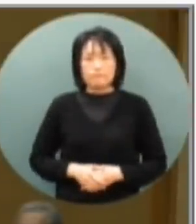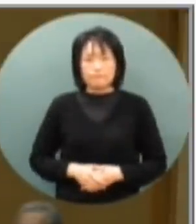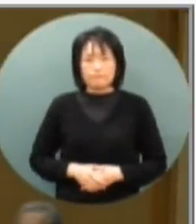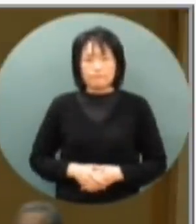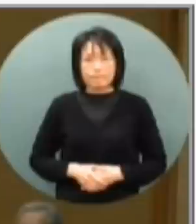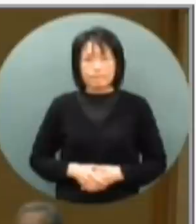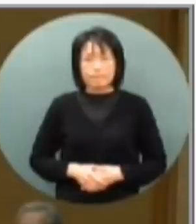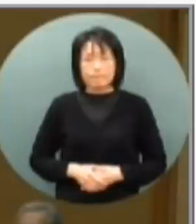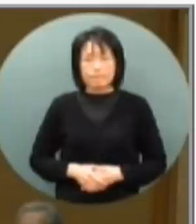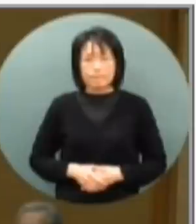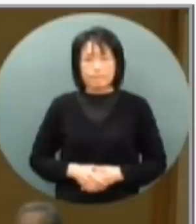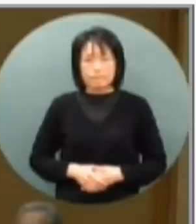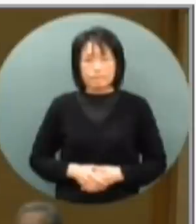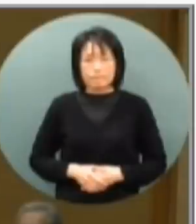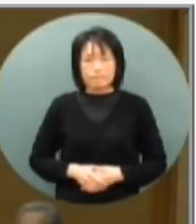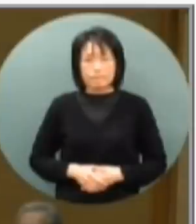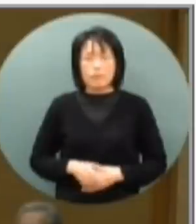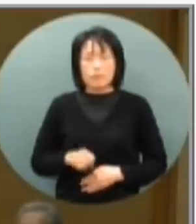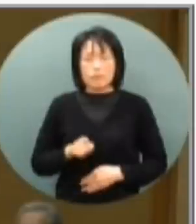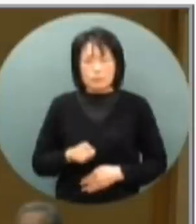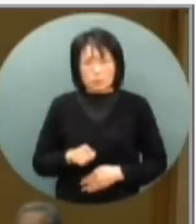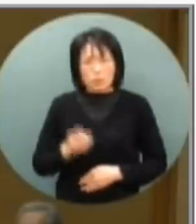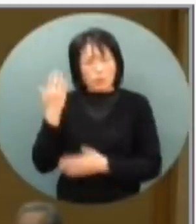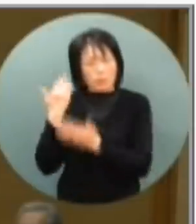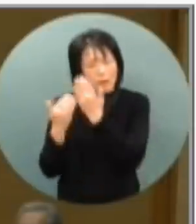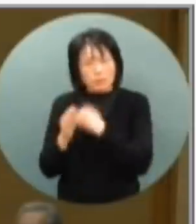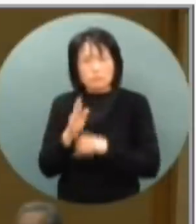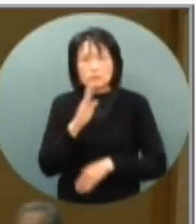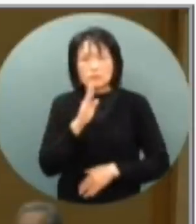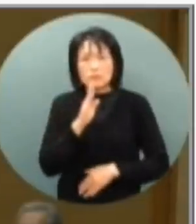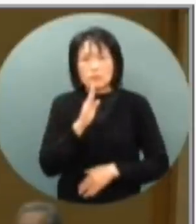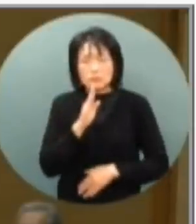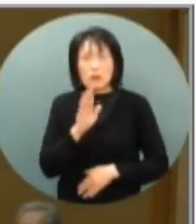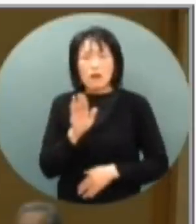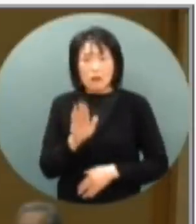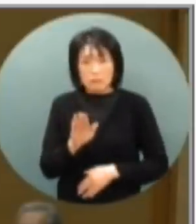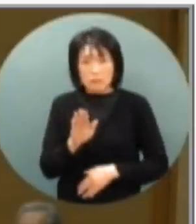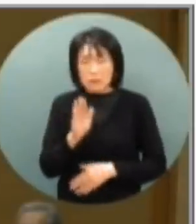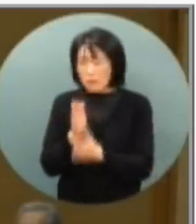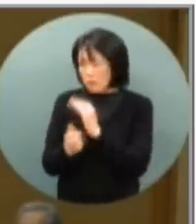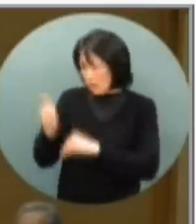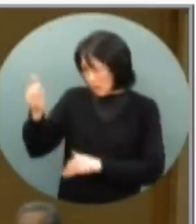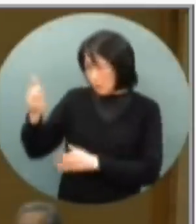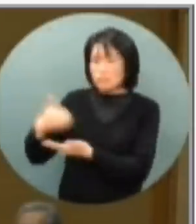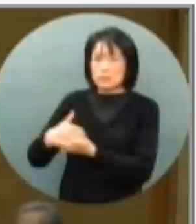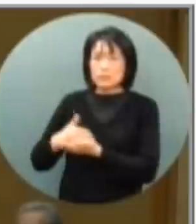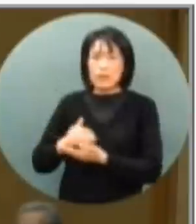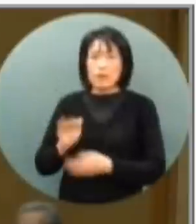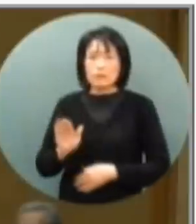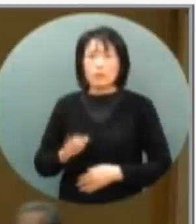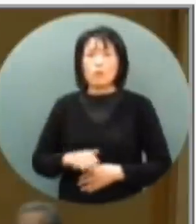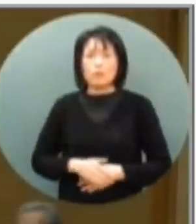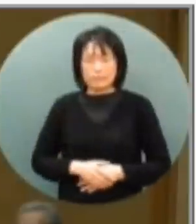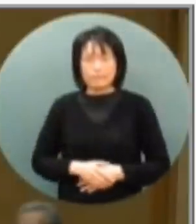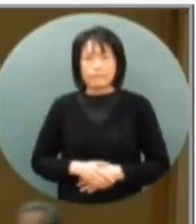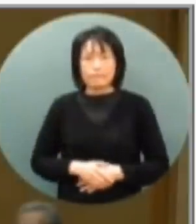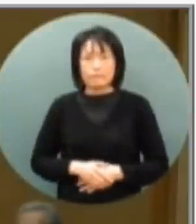そういう事実があって、先ほど知事が述べられたようにこ